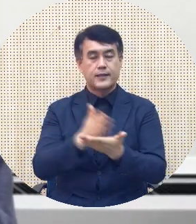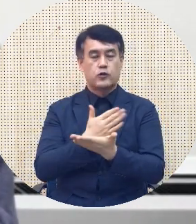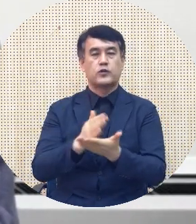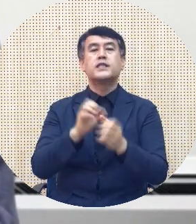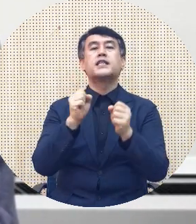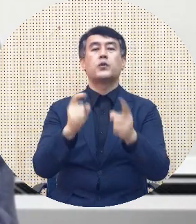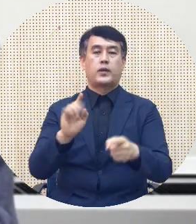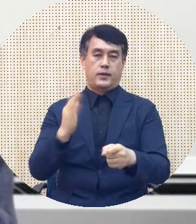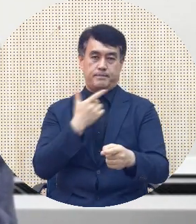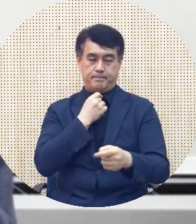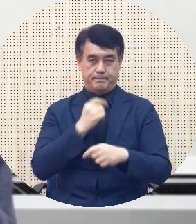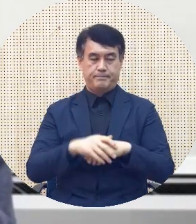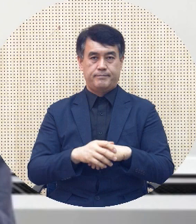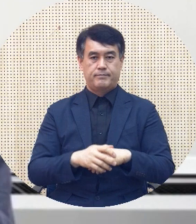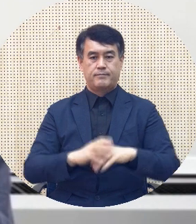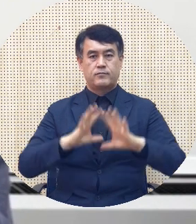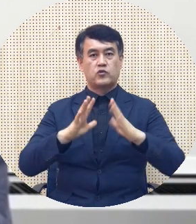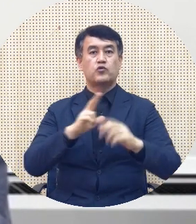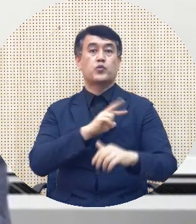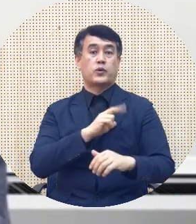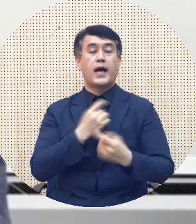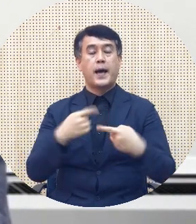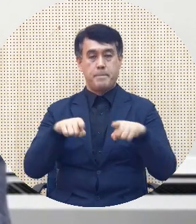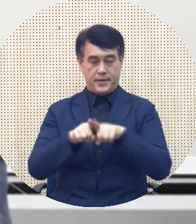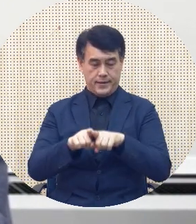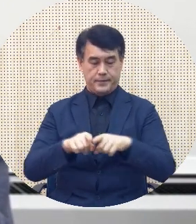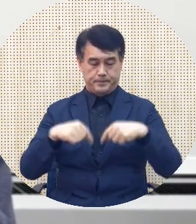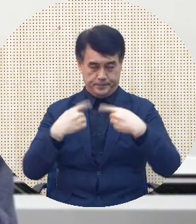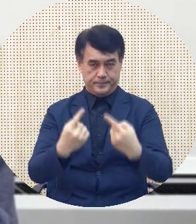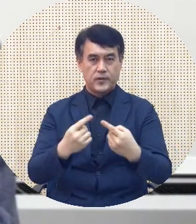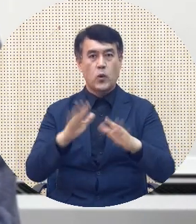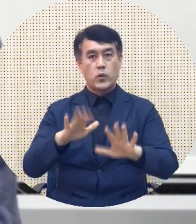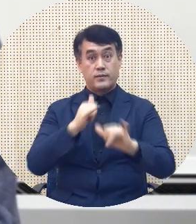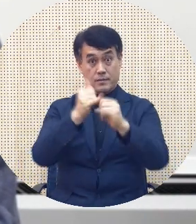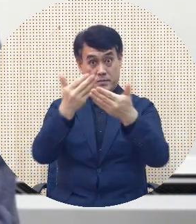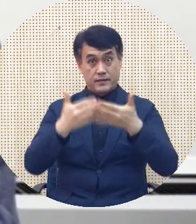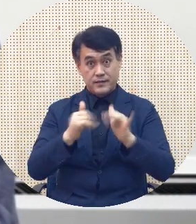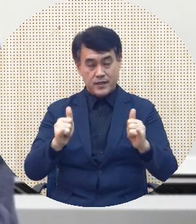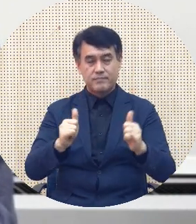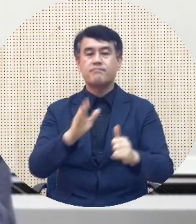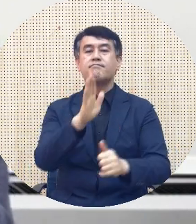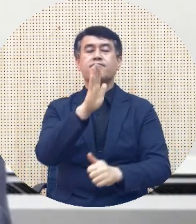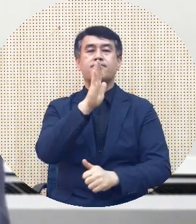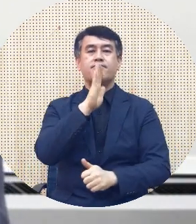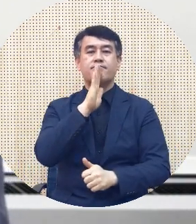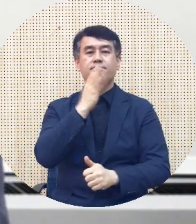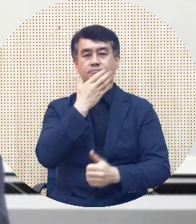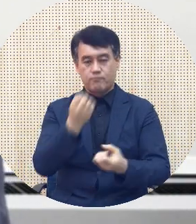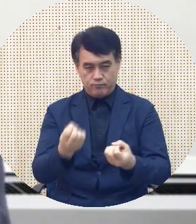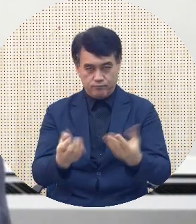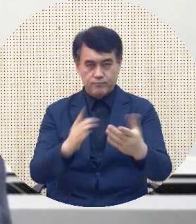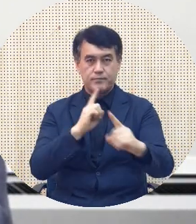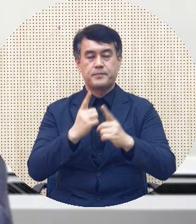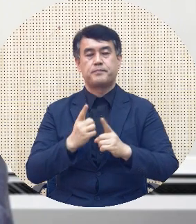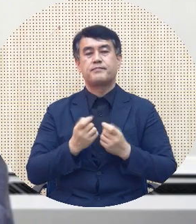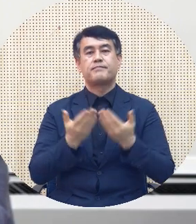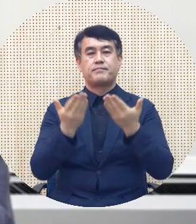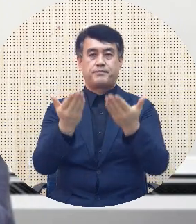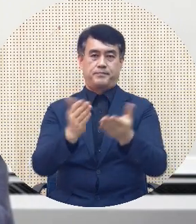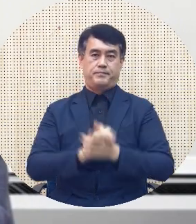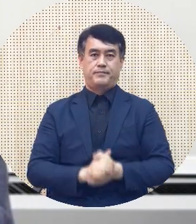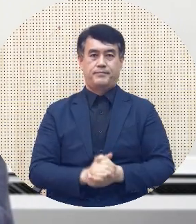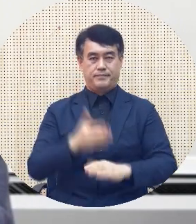합니다. 국회도 함께 하겠습니다. 오늘 포상 받으시는 분들께도 진심으로 축하의 말씀을 다시 한번